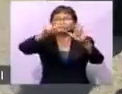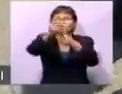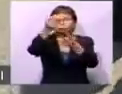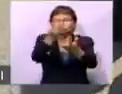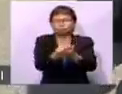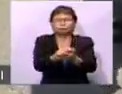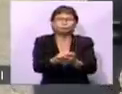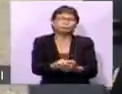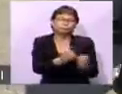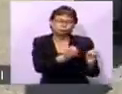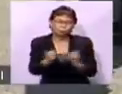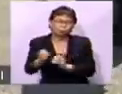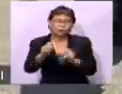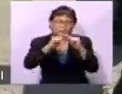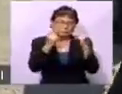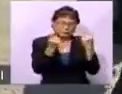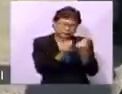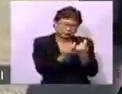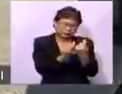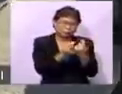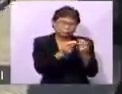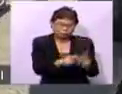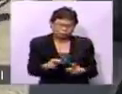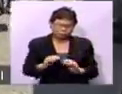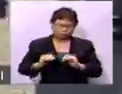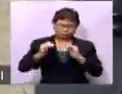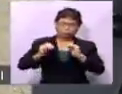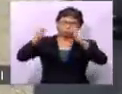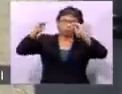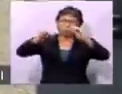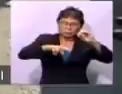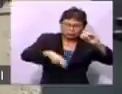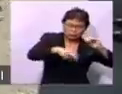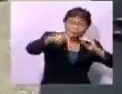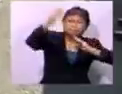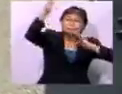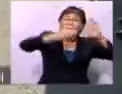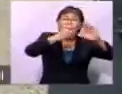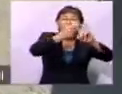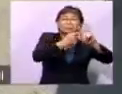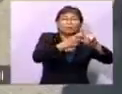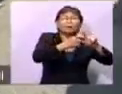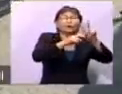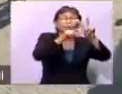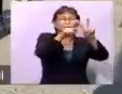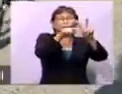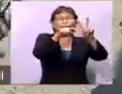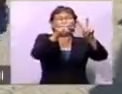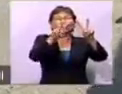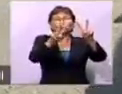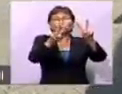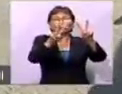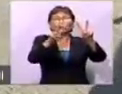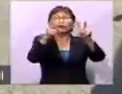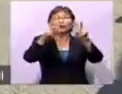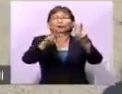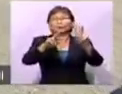ringgit. Tim turut merancang untuk menaik taraf jelajah Malaysia dari status 2.2